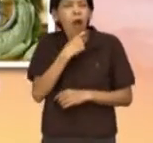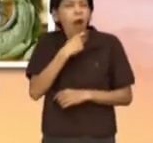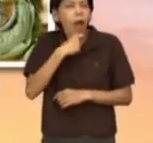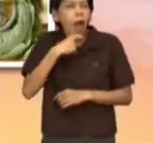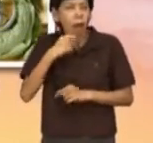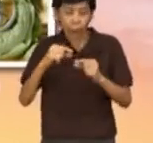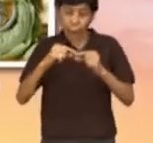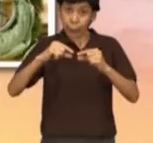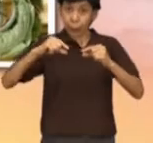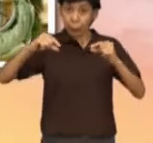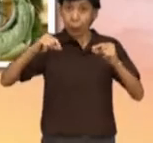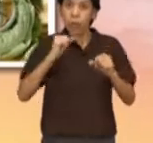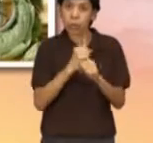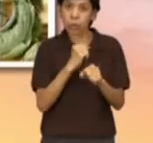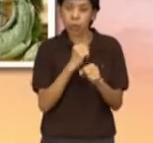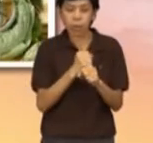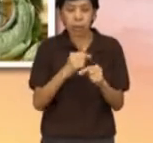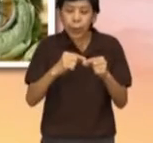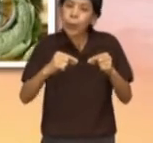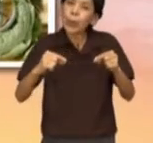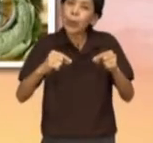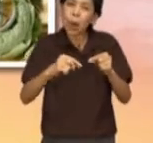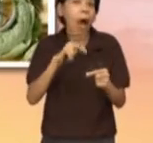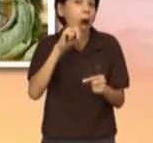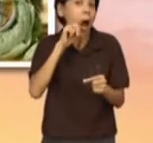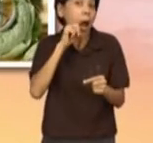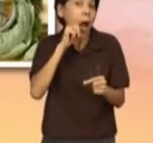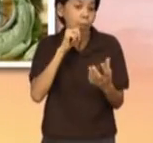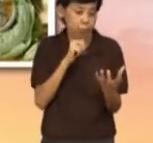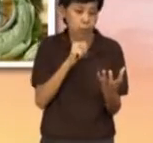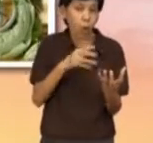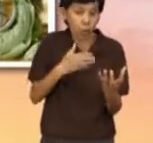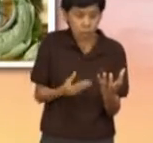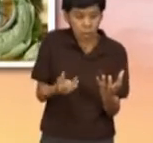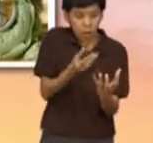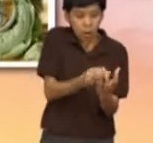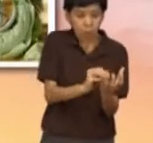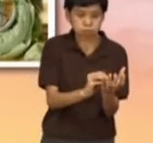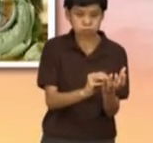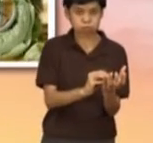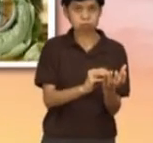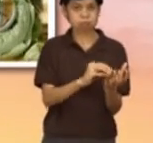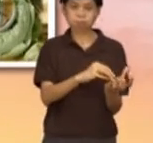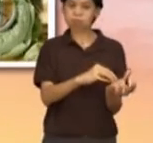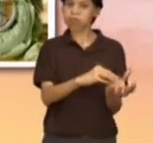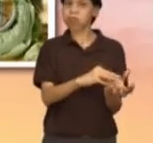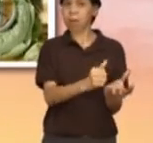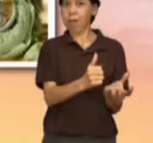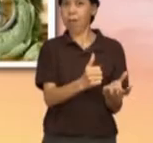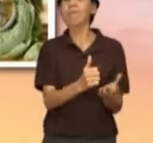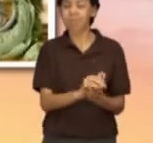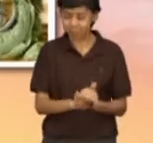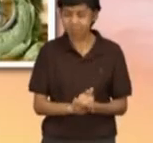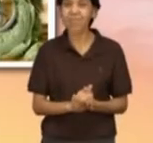ให้มันพองก็ต้องแช่น้ําอุ่น อ๋อนี่คือยังไม่ได้แช่ใช่มั้ยคะ อัน น ี้ คือจัดตลาด แล้ว ค่ะ นะคะ อันนี้คือแช่แล้วแล้วก็เด็ดเม็ดออก ค่ะ